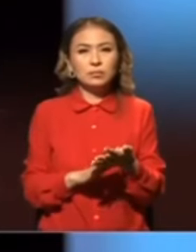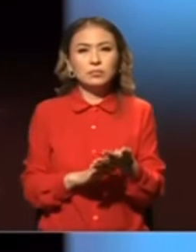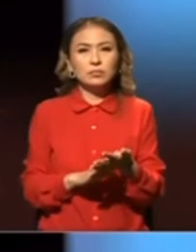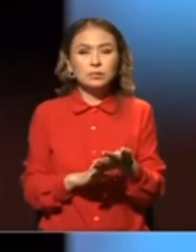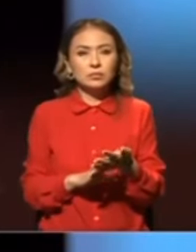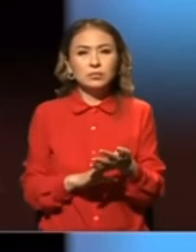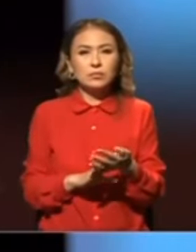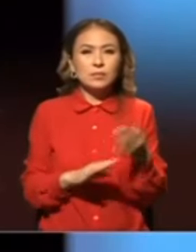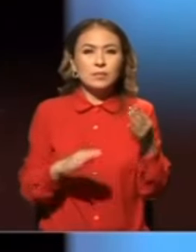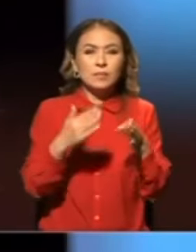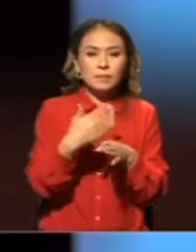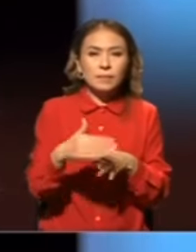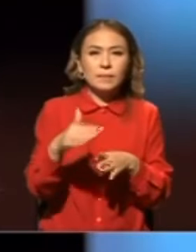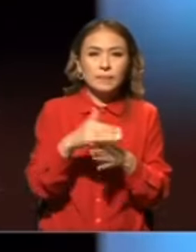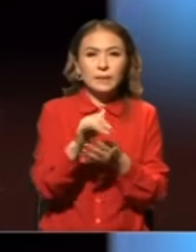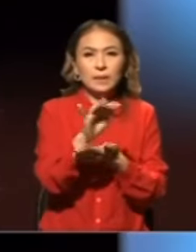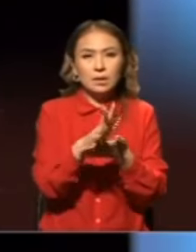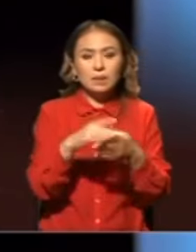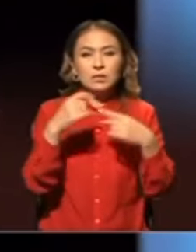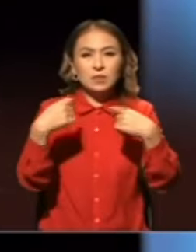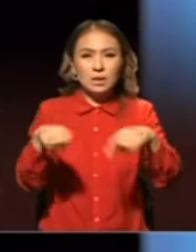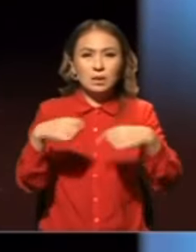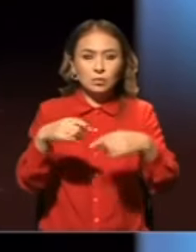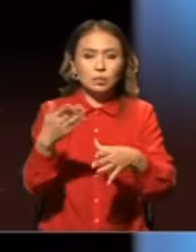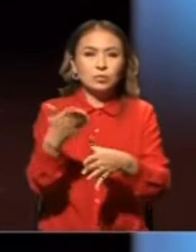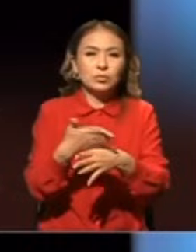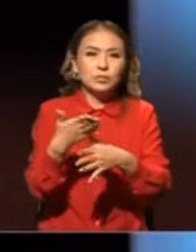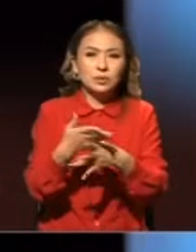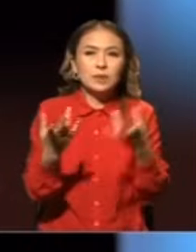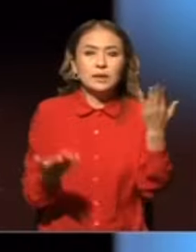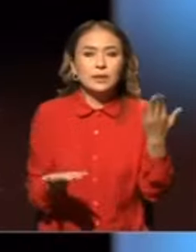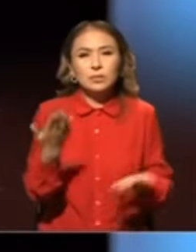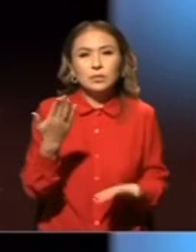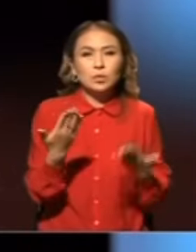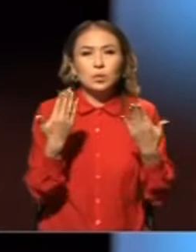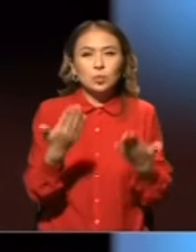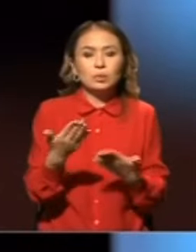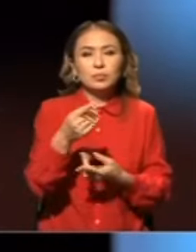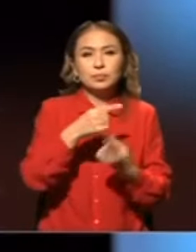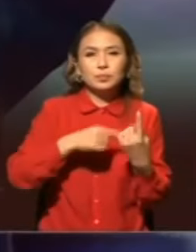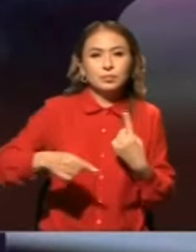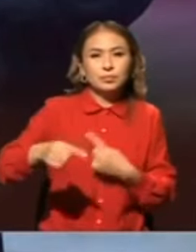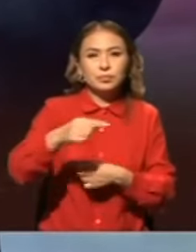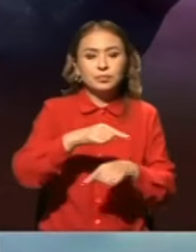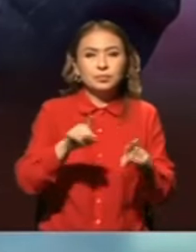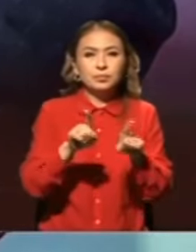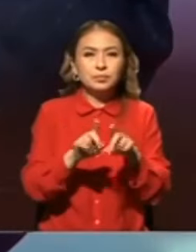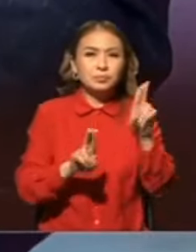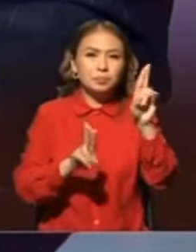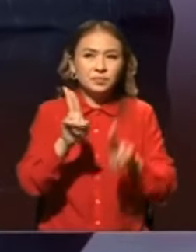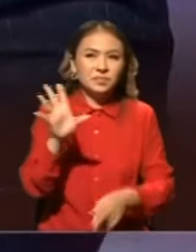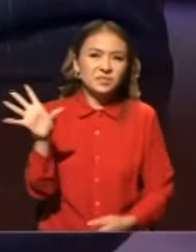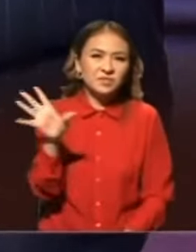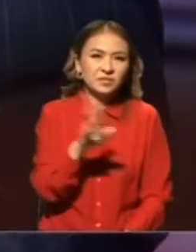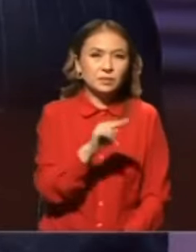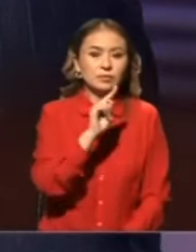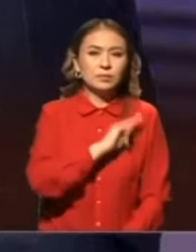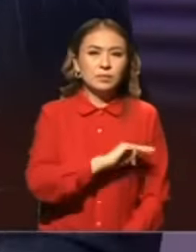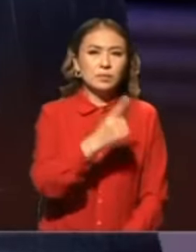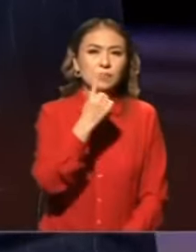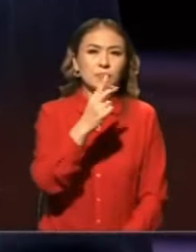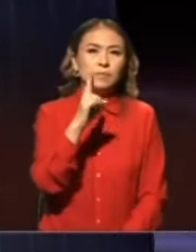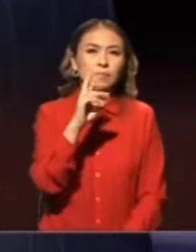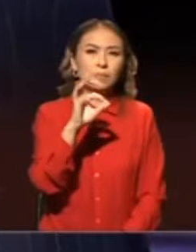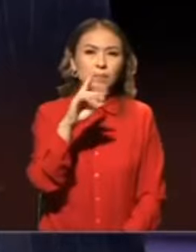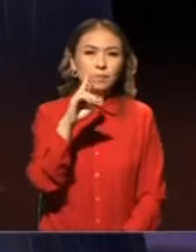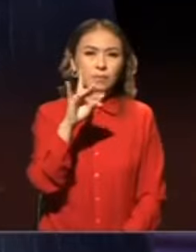ЛПХ болсын, кооператив, оны әрі қарай сатуға көмектесуіміз керек, немесе оны өңдеуге тапсыру механизмінің бәрін жұмыс істету үшін бір ғана кооператив құра салу